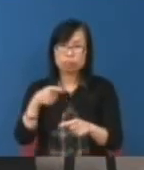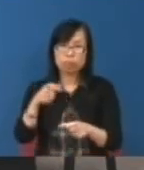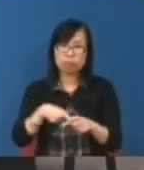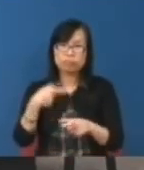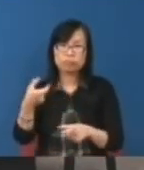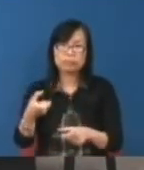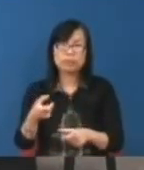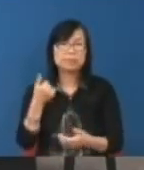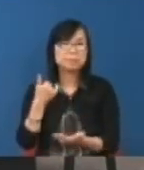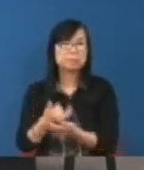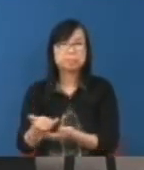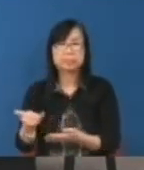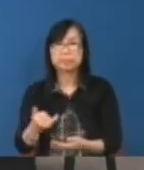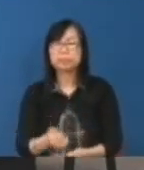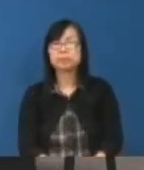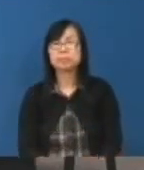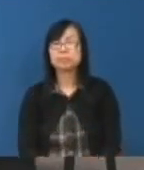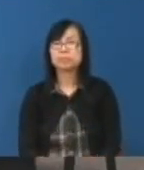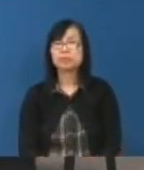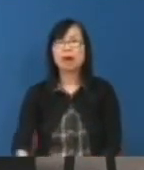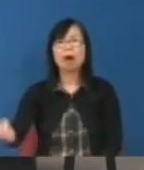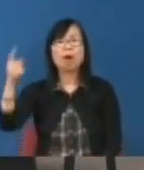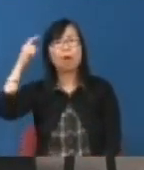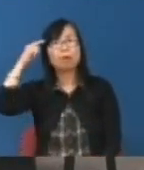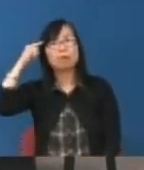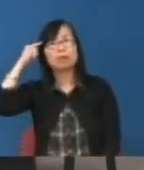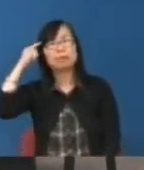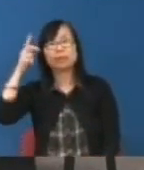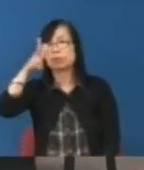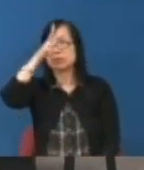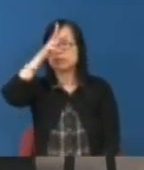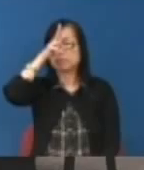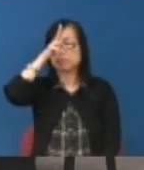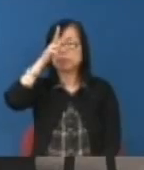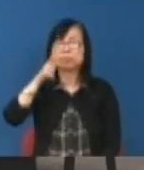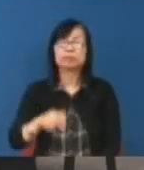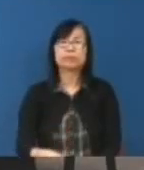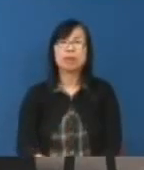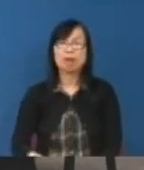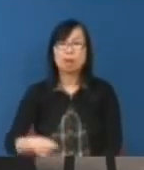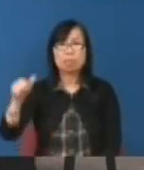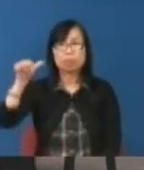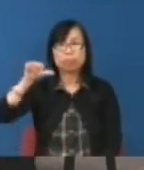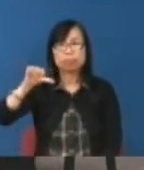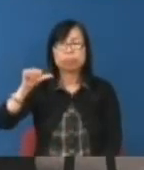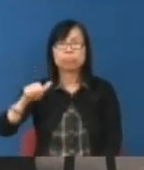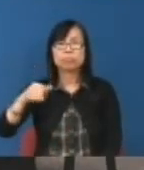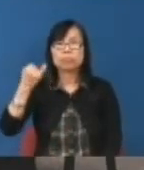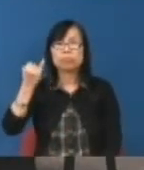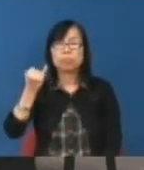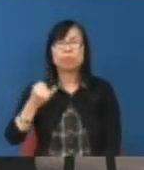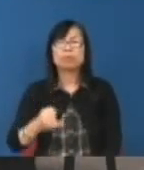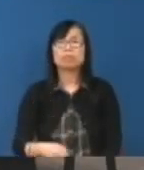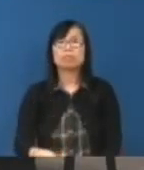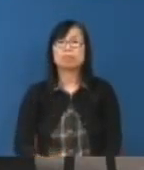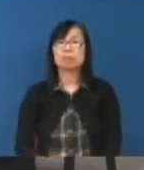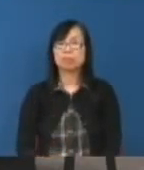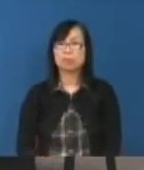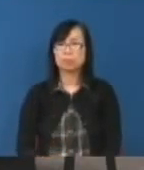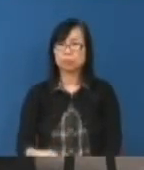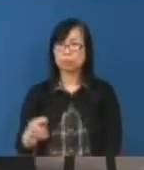唔死？ 咁我諗一個政府嘅腐敗咧，好大程度上咧，如果我